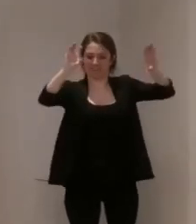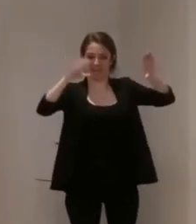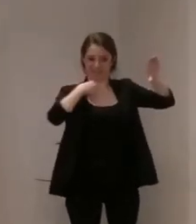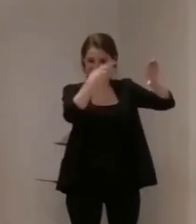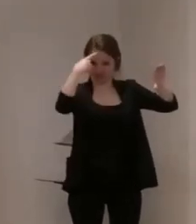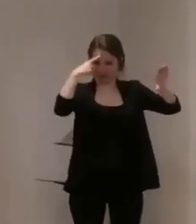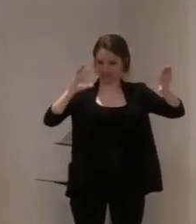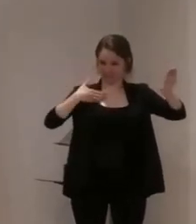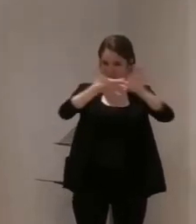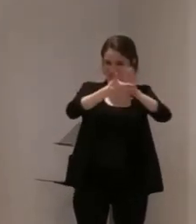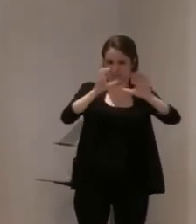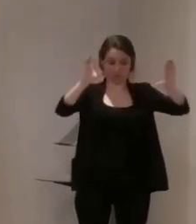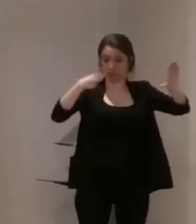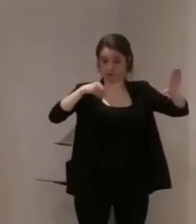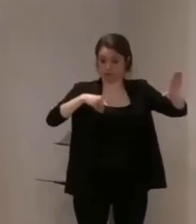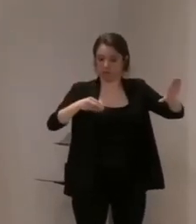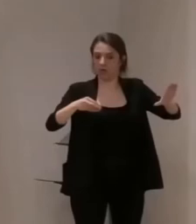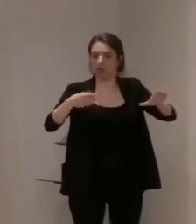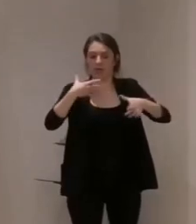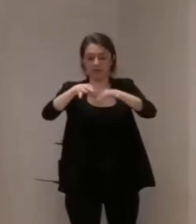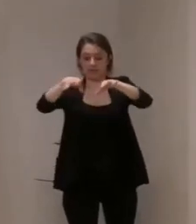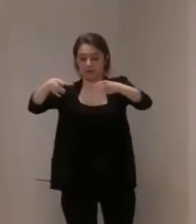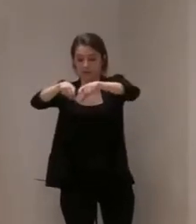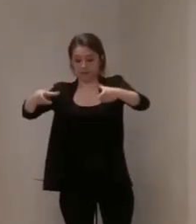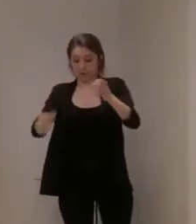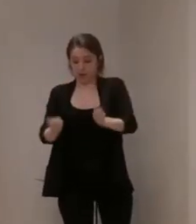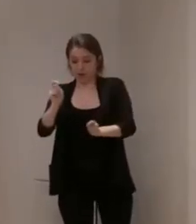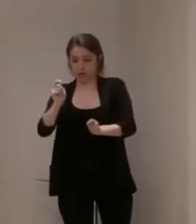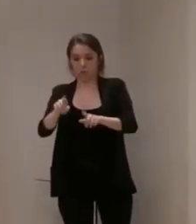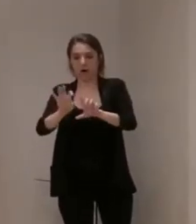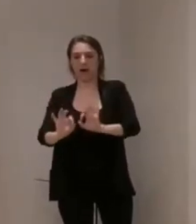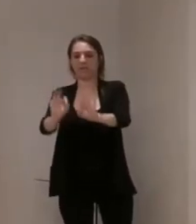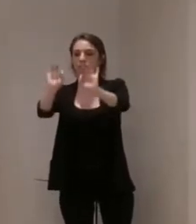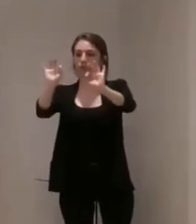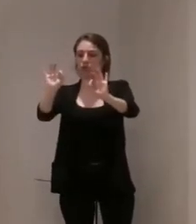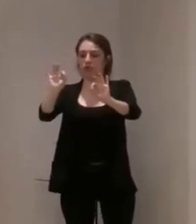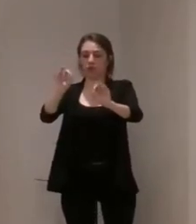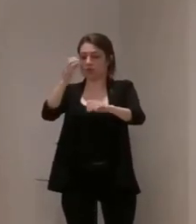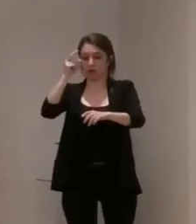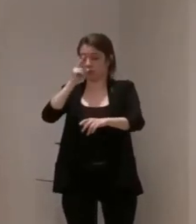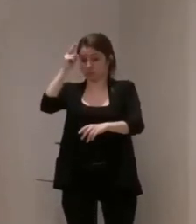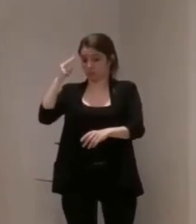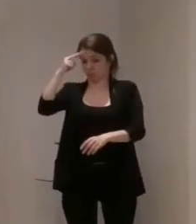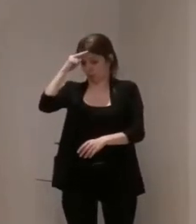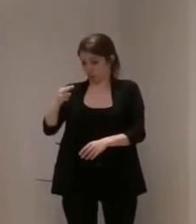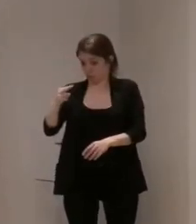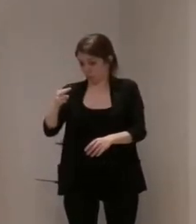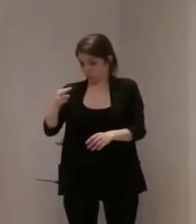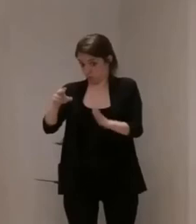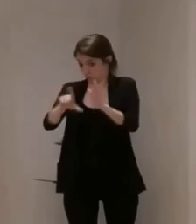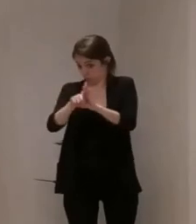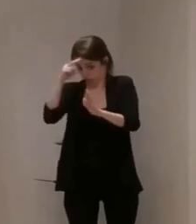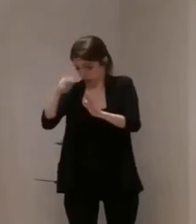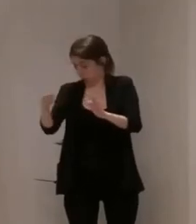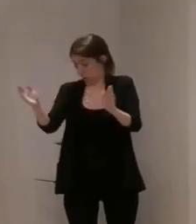aquest doble estat existeix, que hi ha uns tribunals que actuen com a tribunals d'excepció, que no respecten la legítima de les